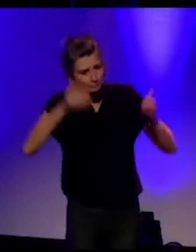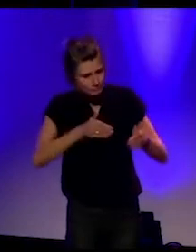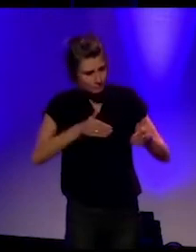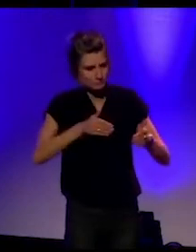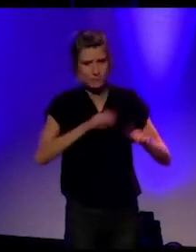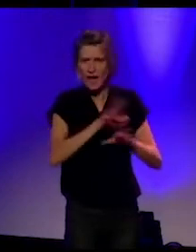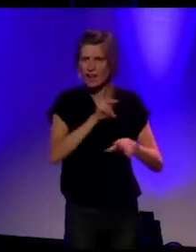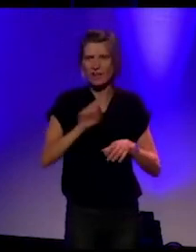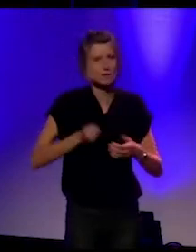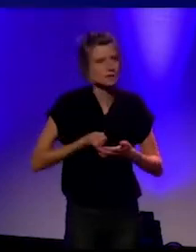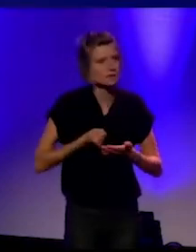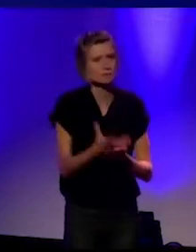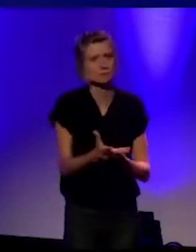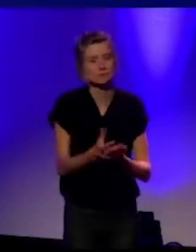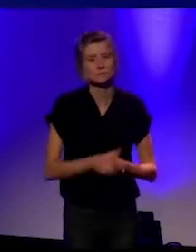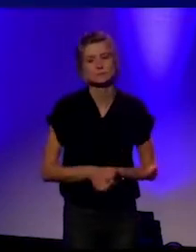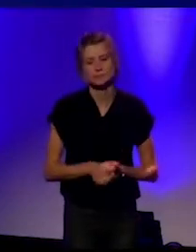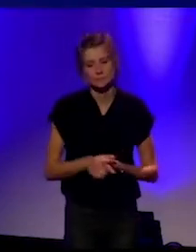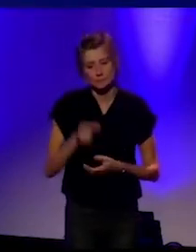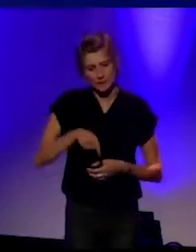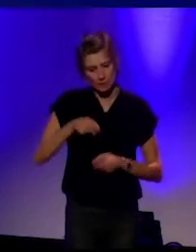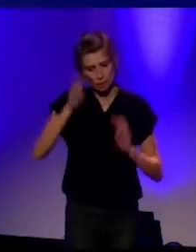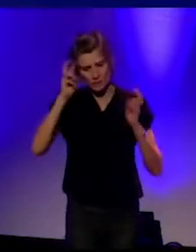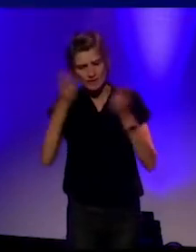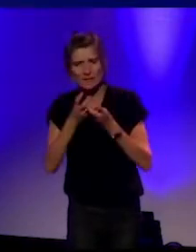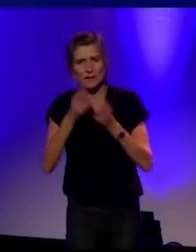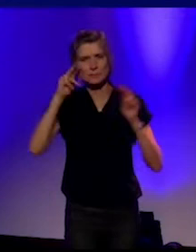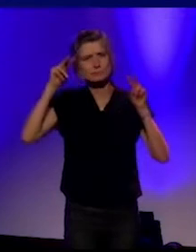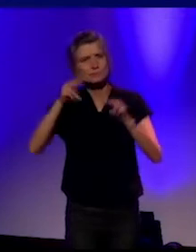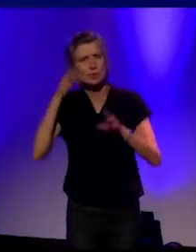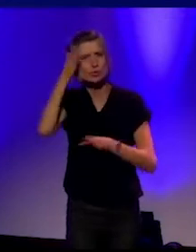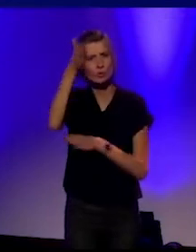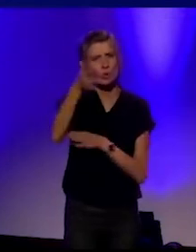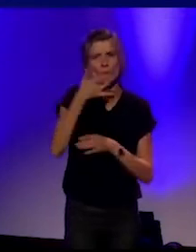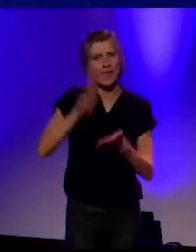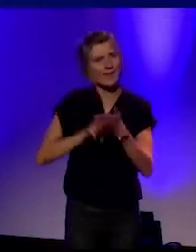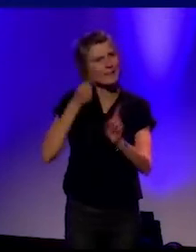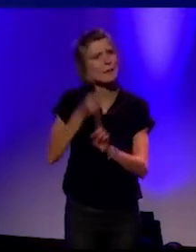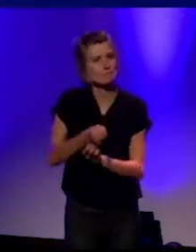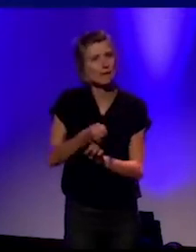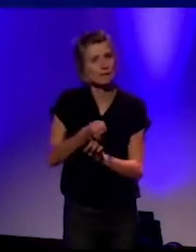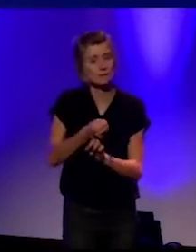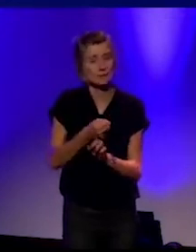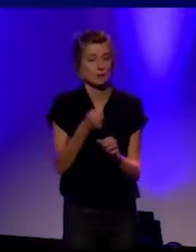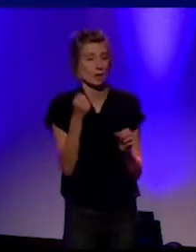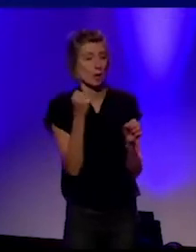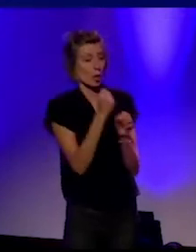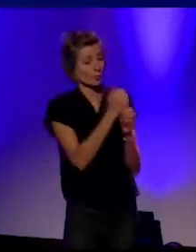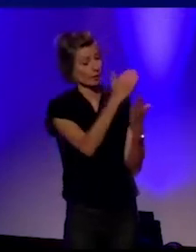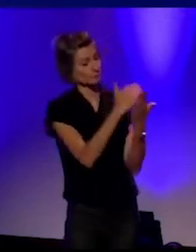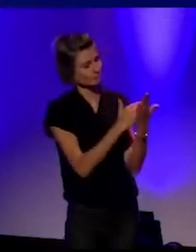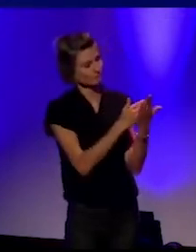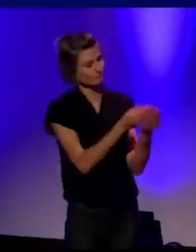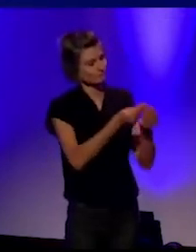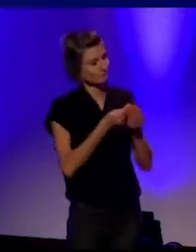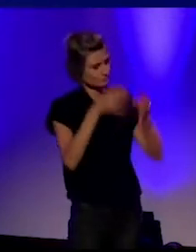Laat ons op die manier als toekomstgerichte universiteit echt maatschappelijke impact realiseren, met de opdrachtverklaring als kompas, en met